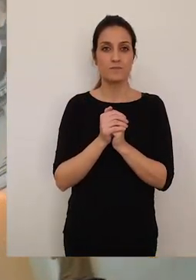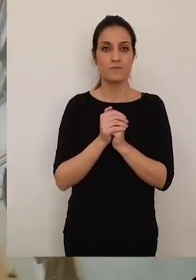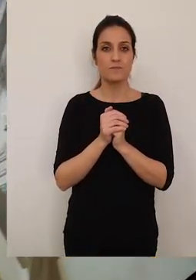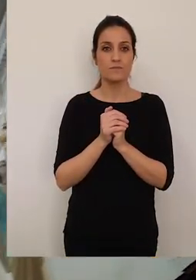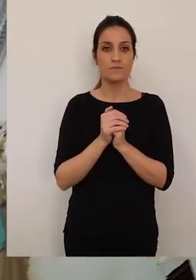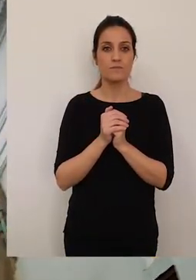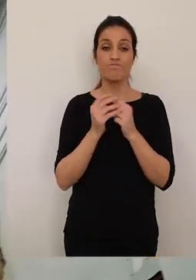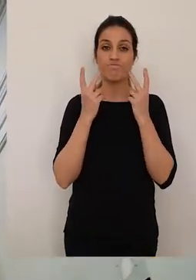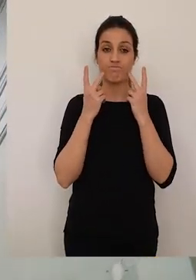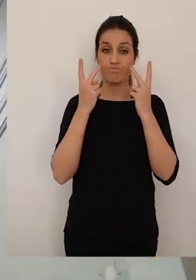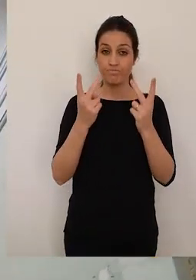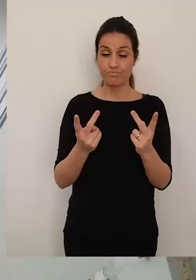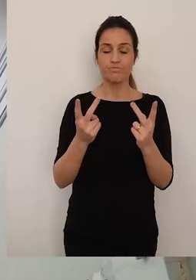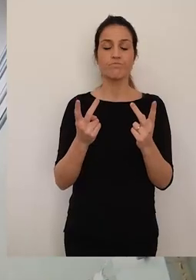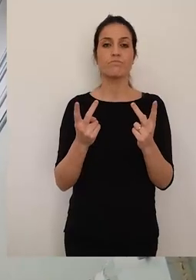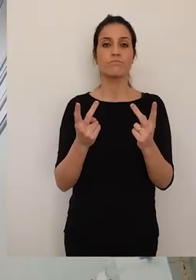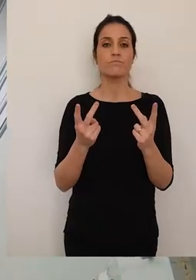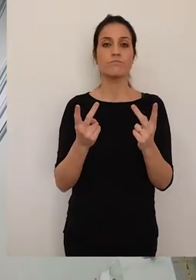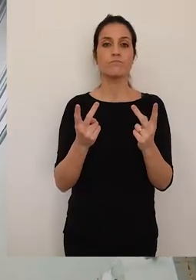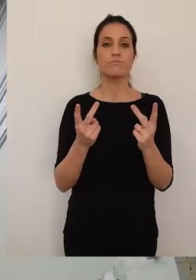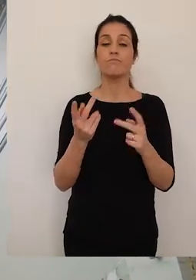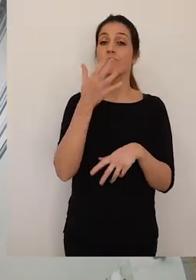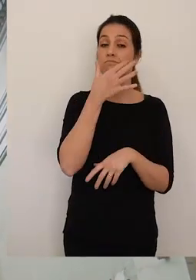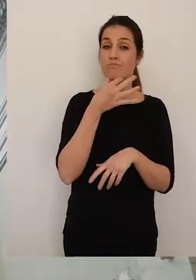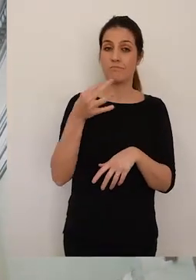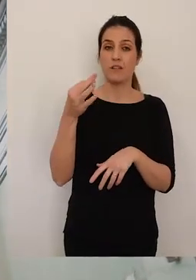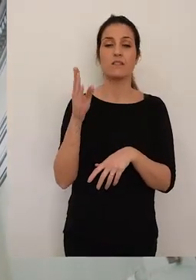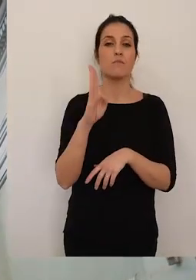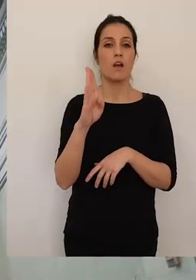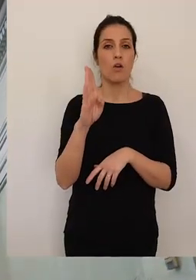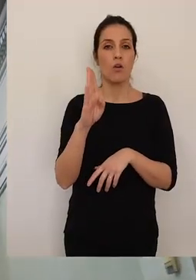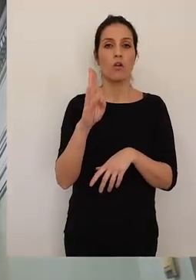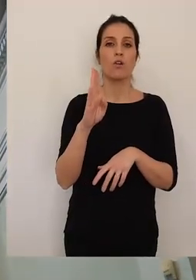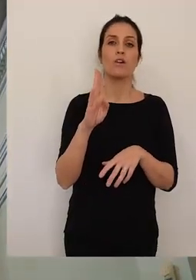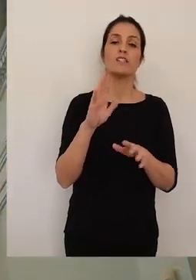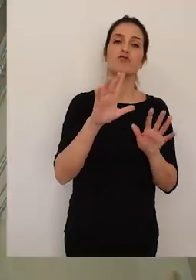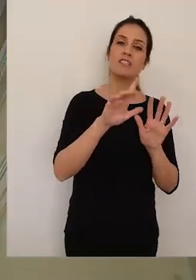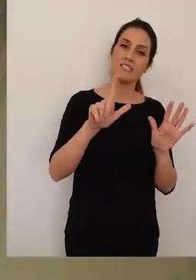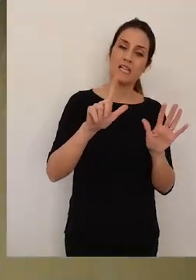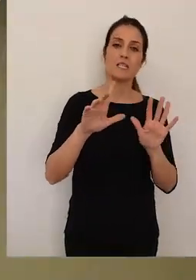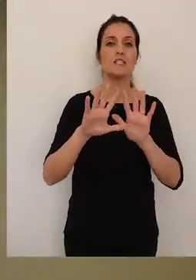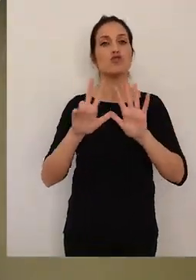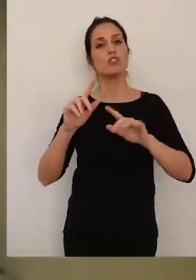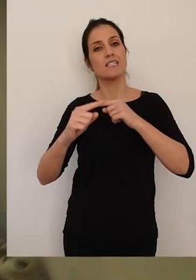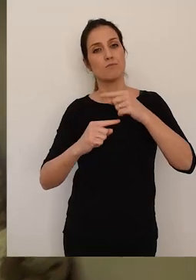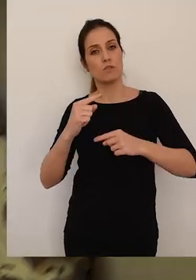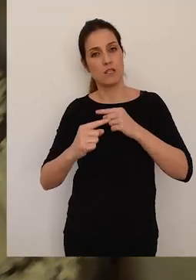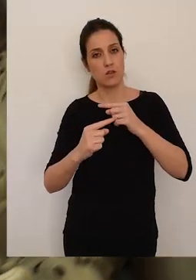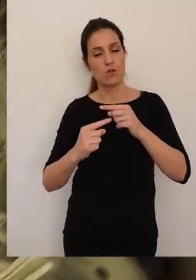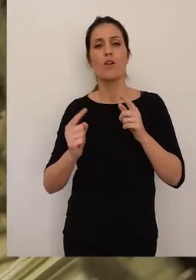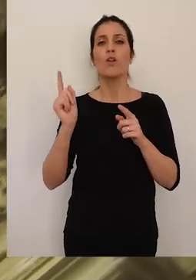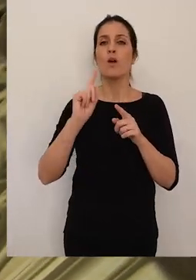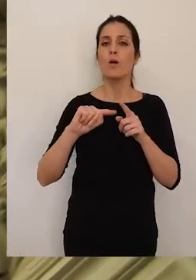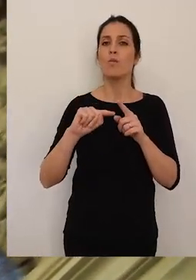Qui si può ammirare la complessità e la bellezza del barocco del XVII e XVIII secolo e opere pittoriche di notevole